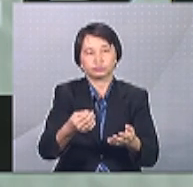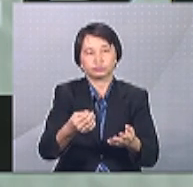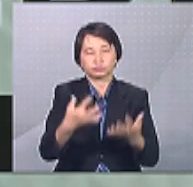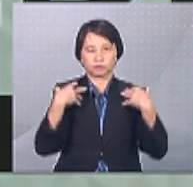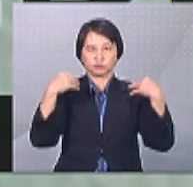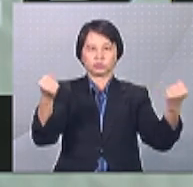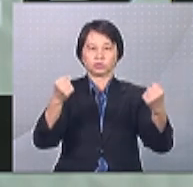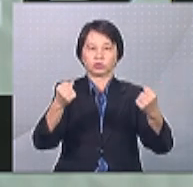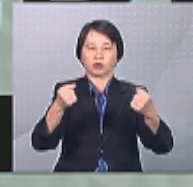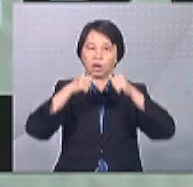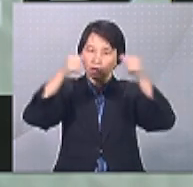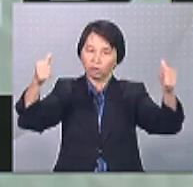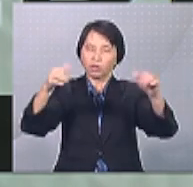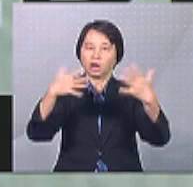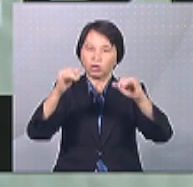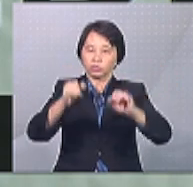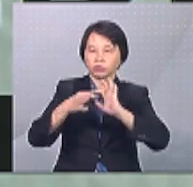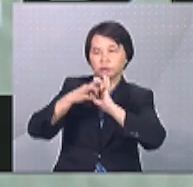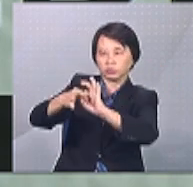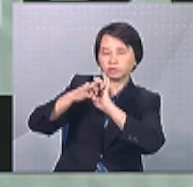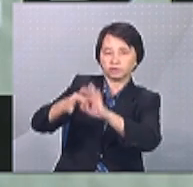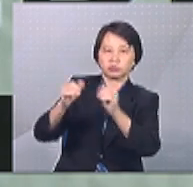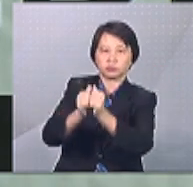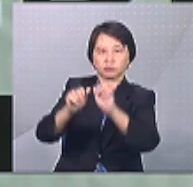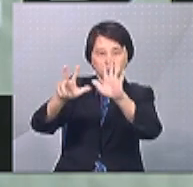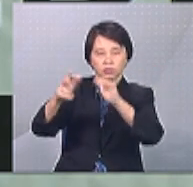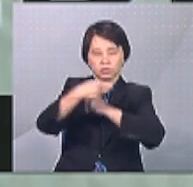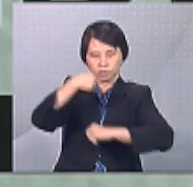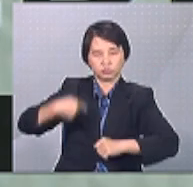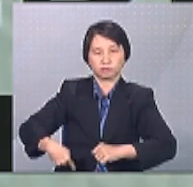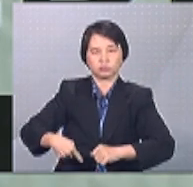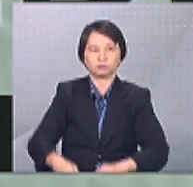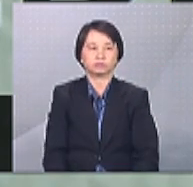kesihatan awam, macam mana kita boleh bekerjasama dengan negara China.